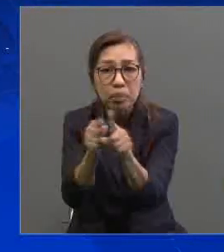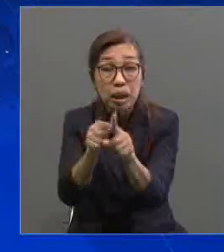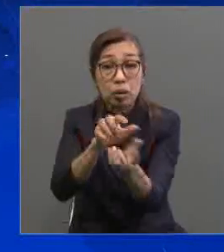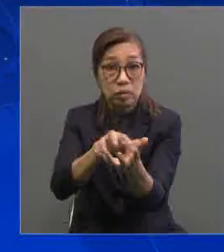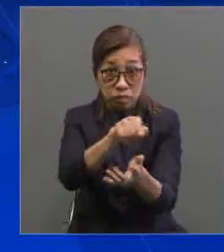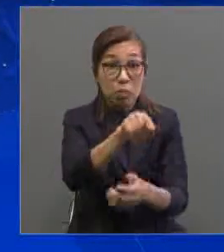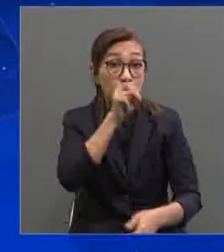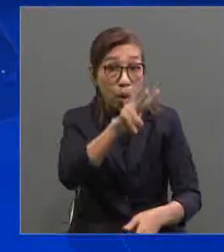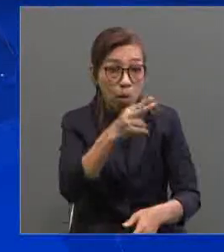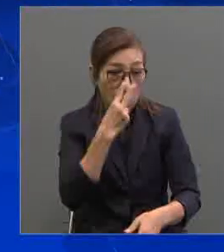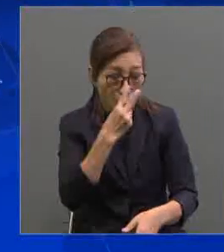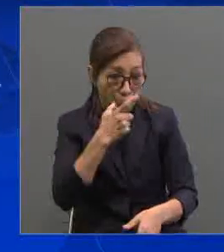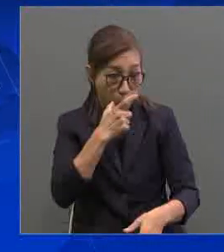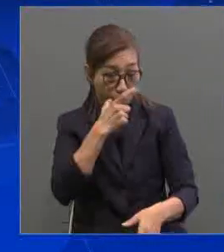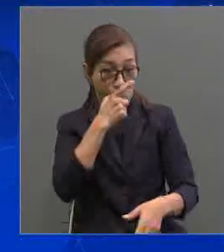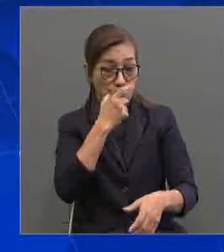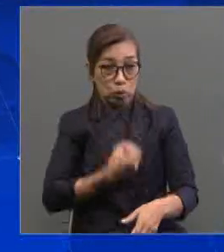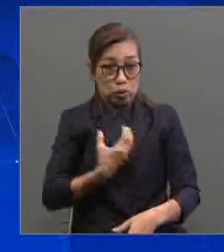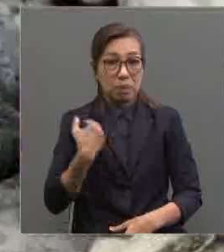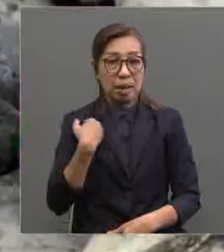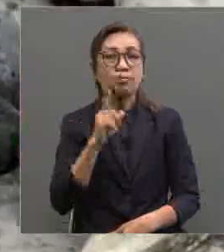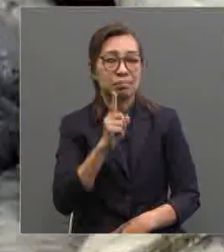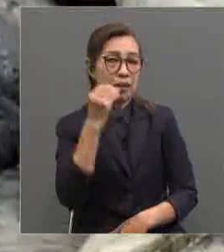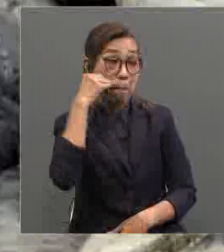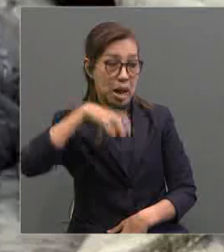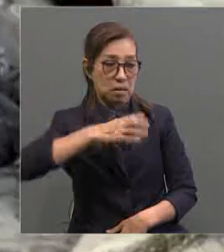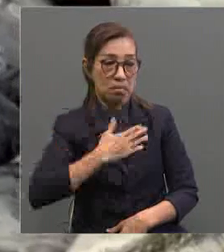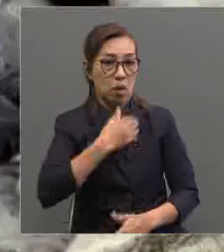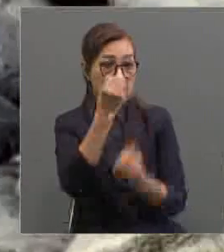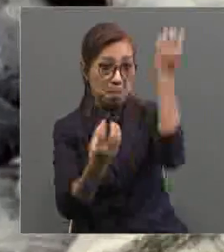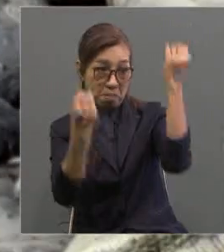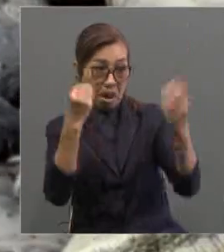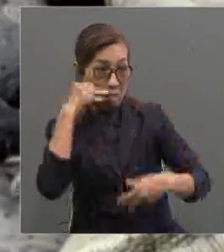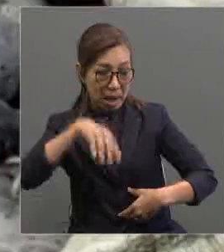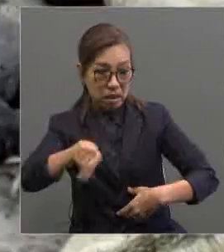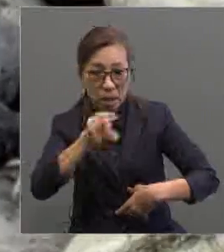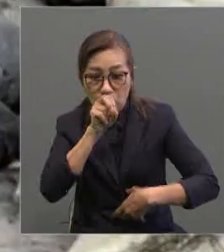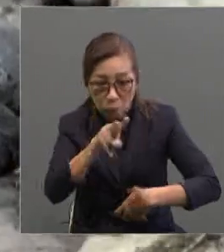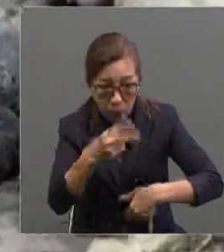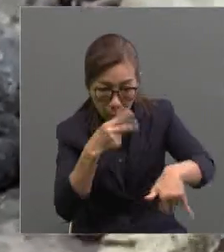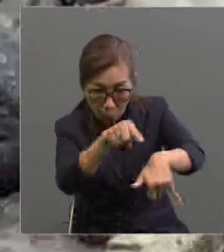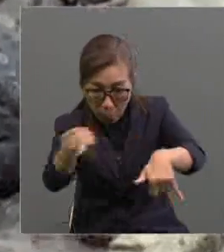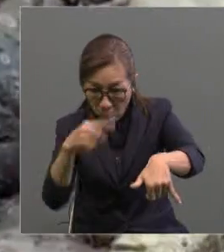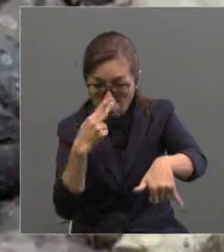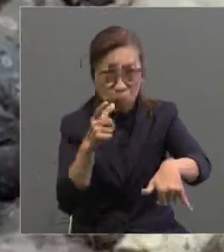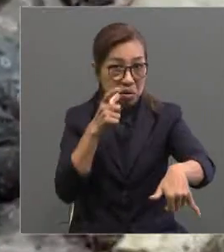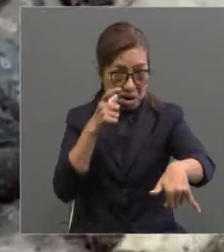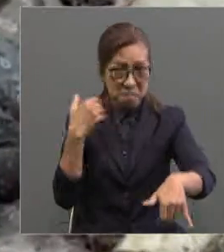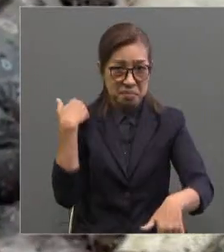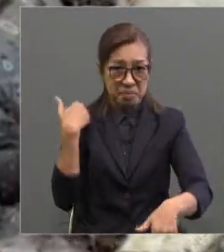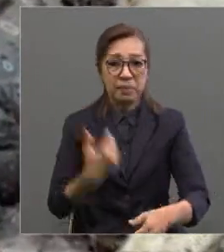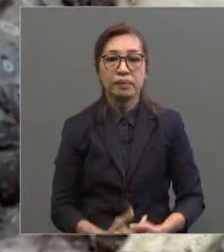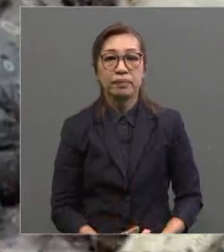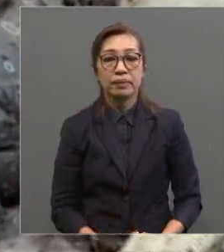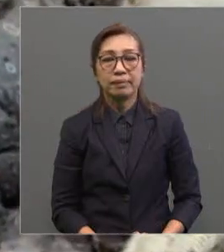มันก็โหตัวใหญ่จนสะดุ้งเมื่อก่อนบ้านที่ฉันอยู่ในสวนก็เจอออกบ่อยไปตัวใหญ่พอสมควรเลยค่ะ